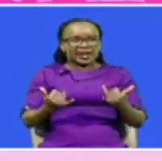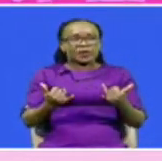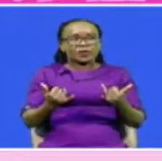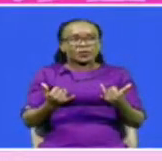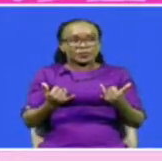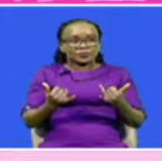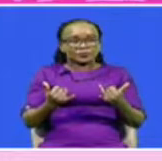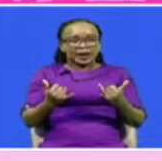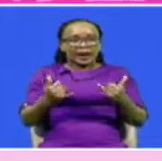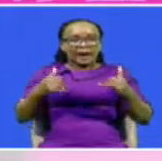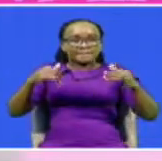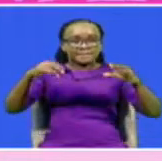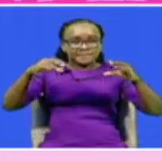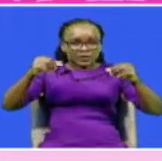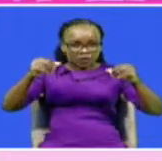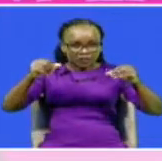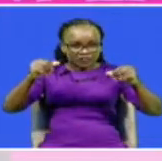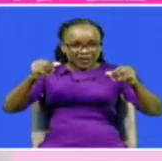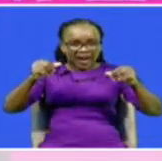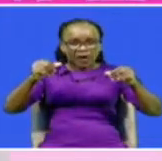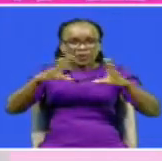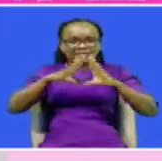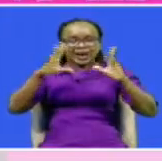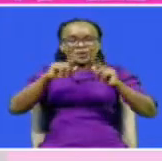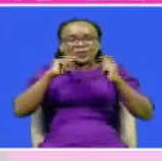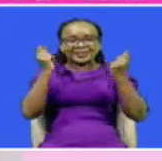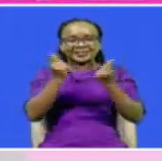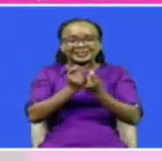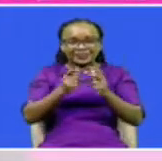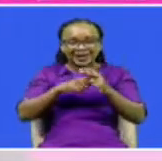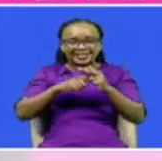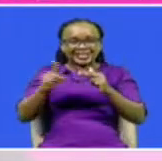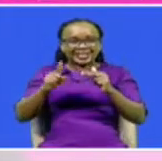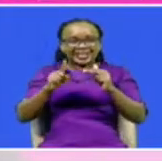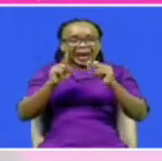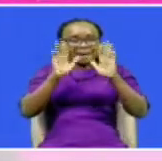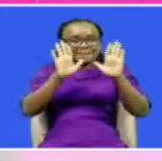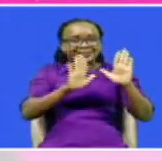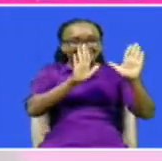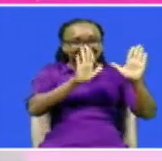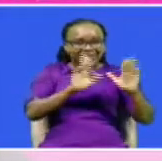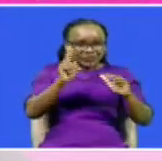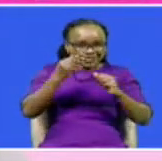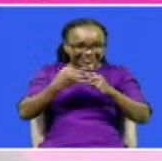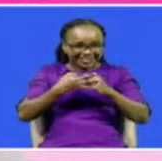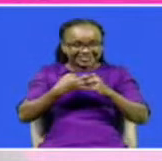at least nime qualify na kiu kubwa, and I've started my campaign with a 28,